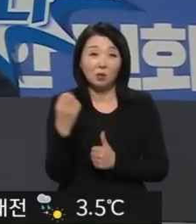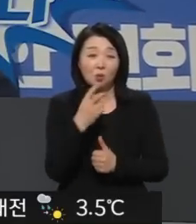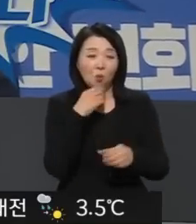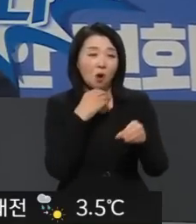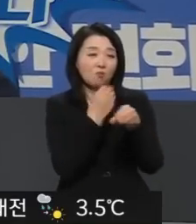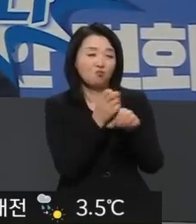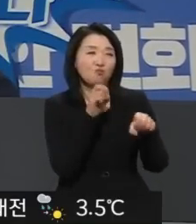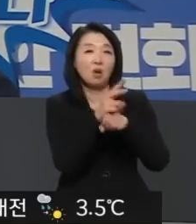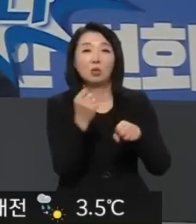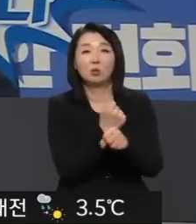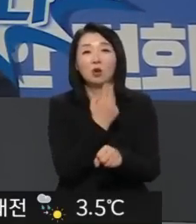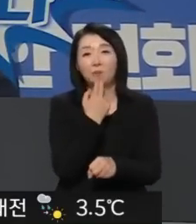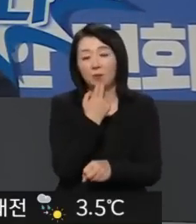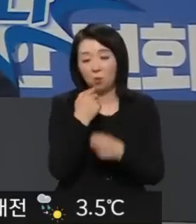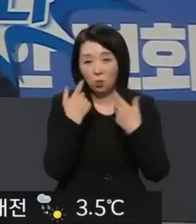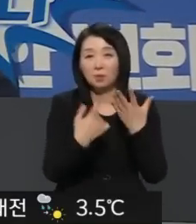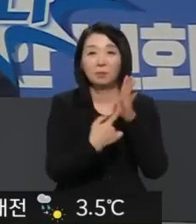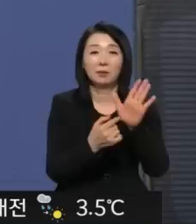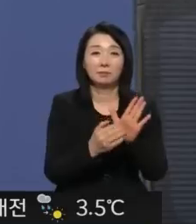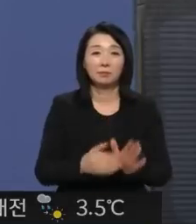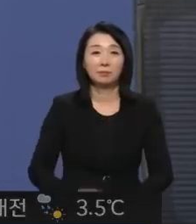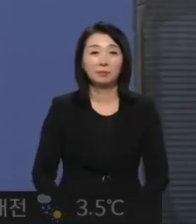조작은 없었다고 밝힌 바 있는데요.